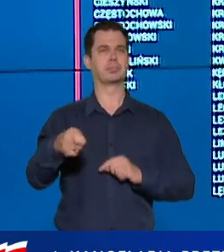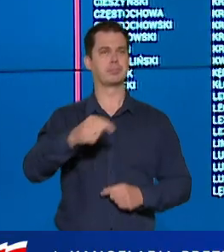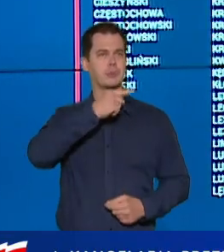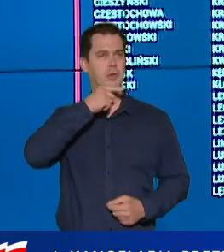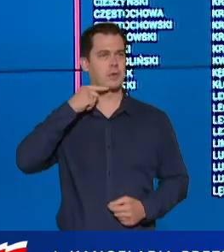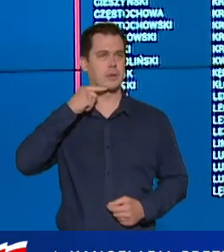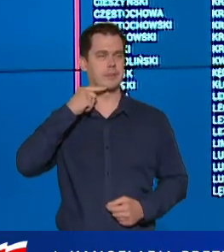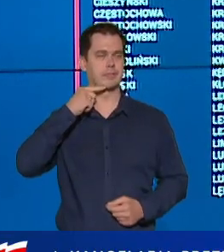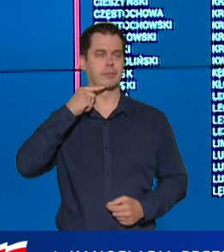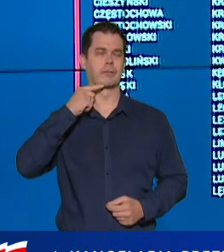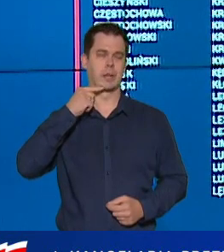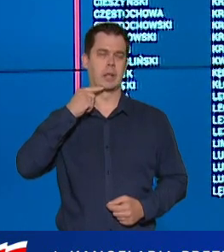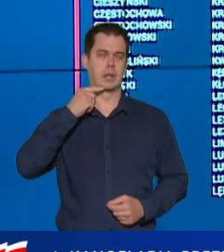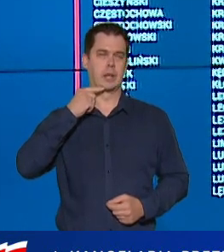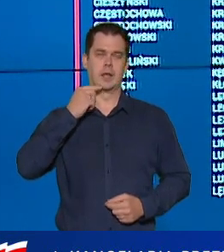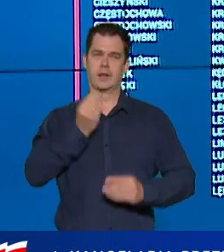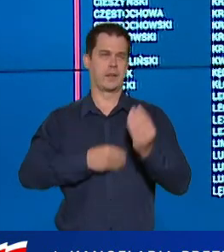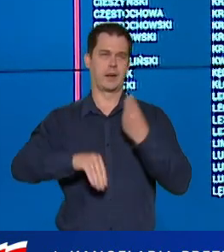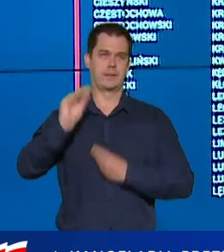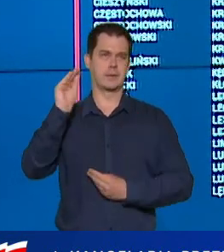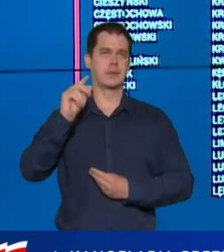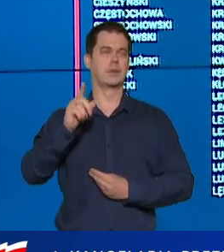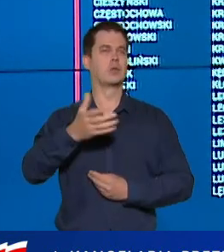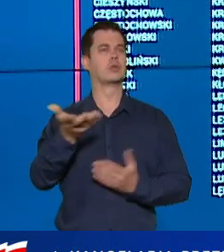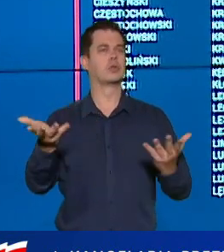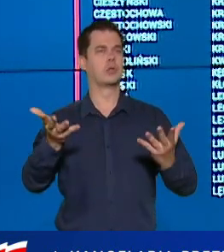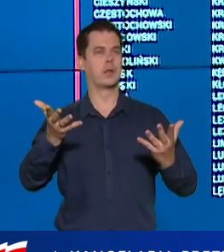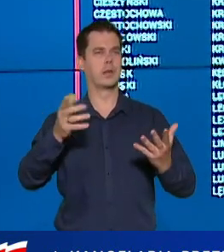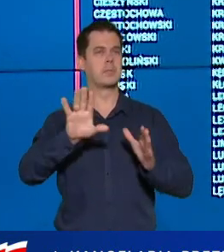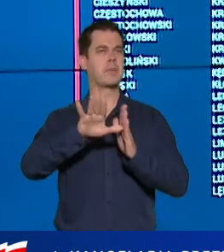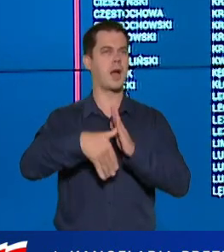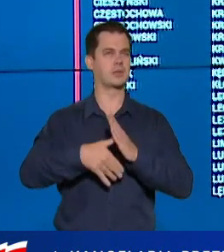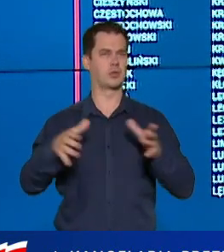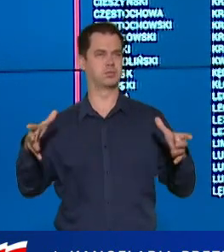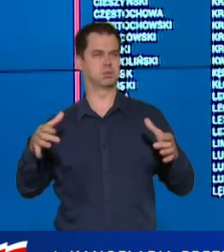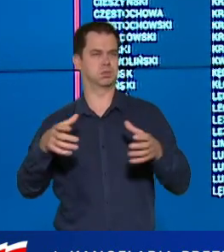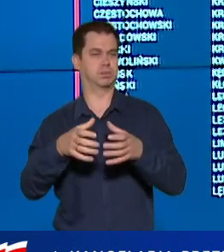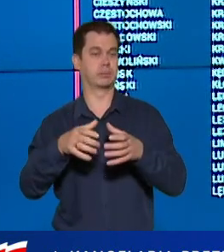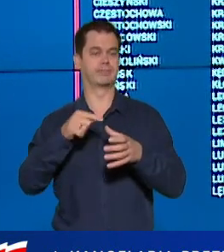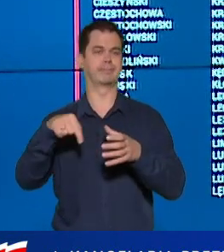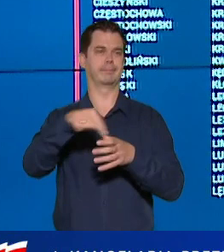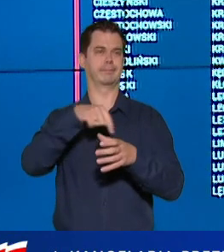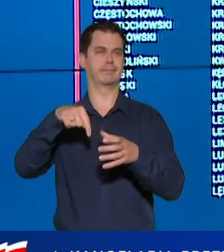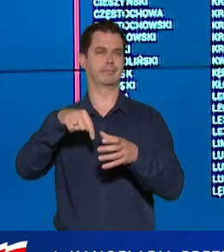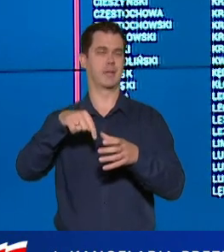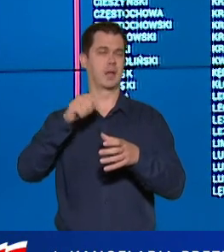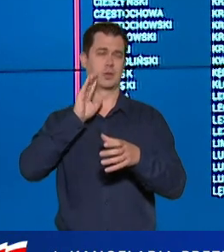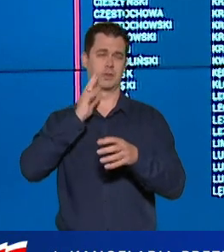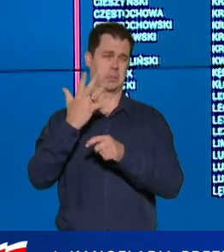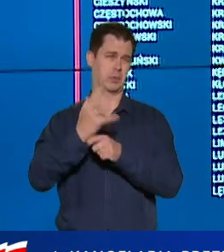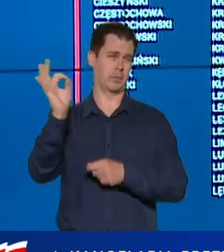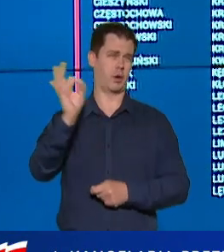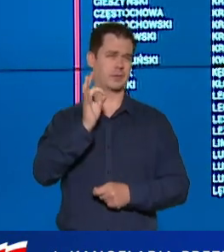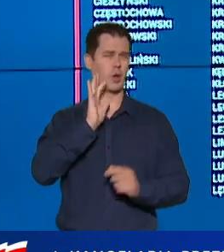czerwonej, niestety są to powiaty przede wszystkim gęsto zaludnione i mimo, że nie jest to całe